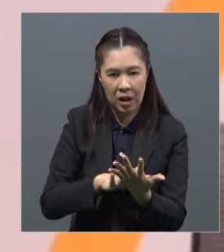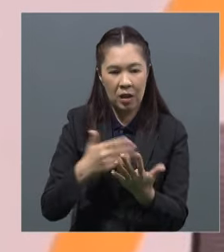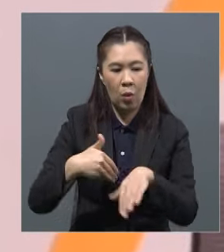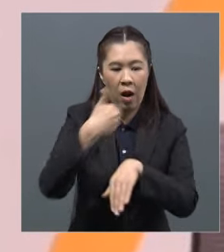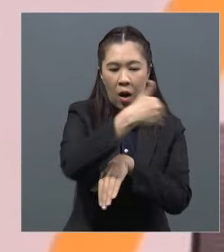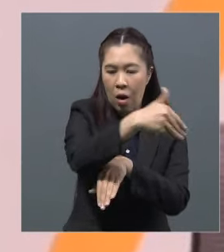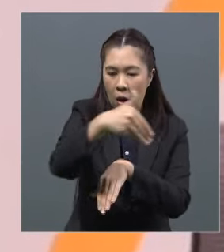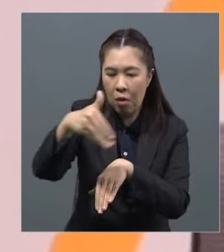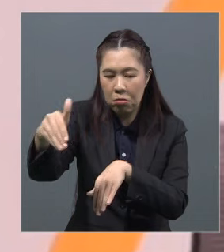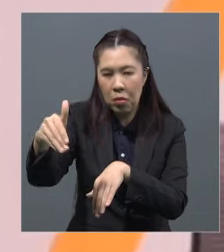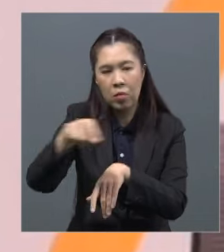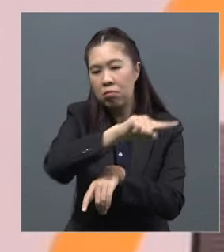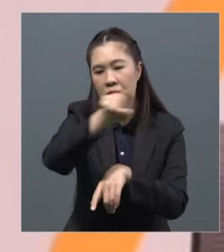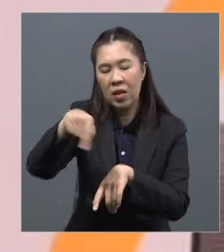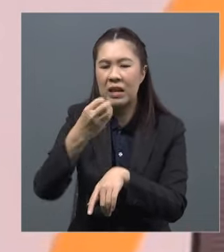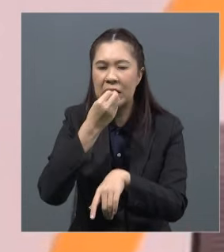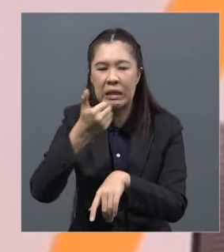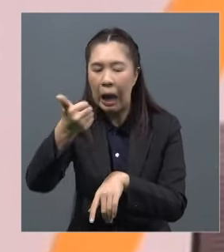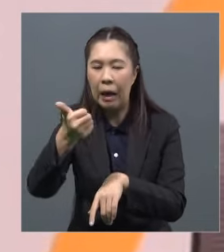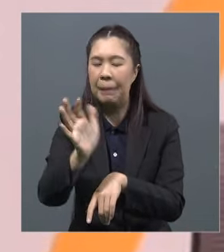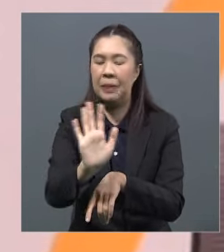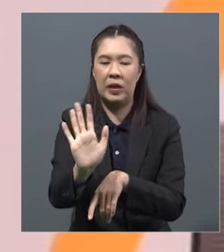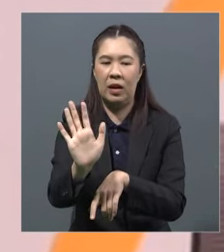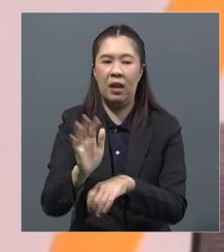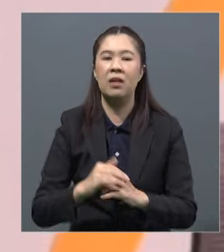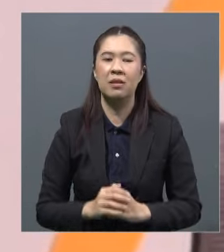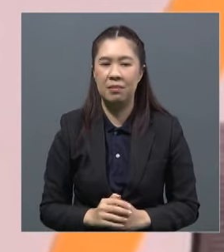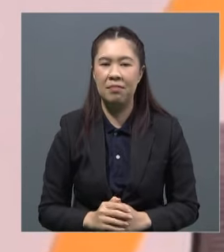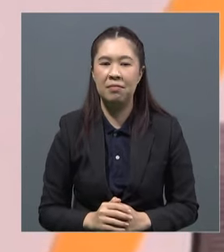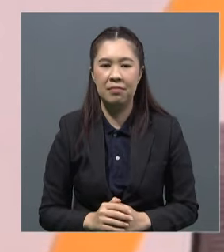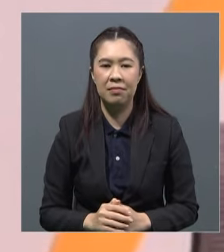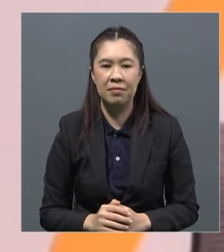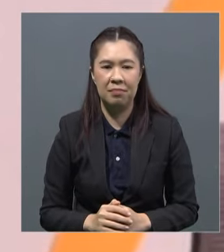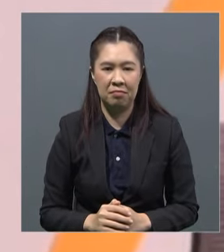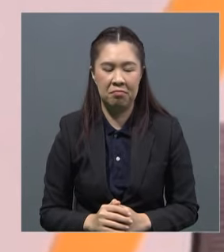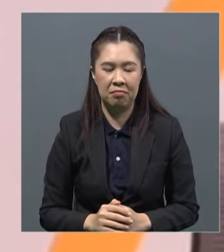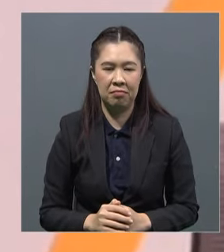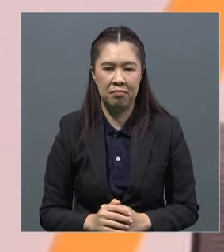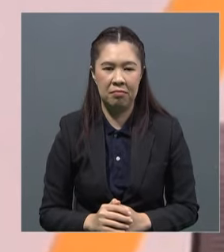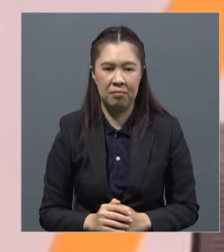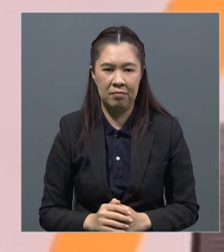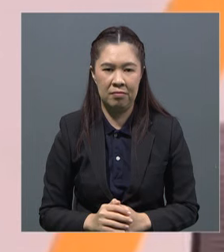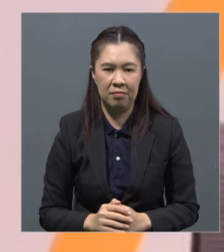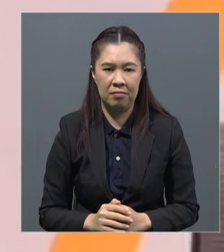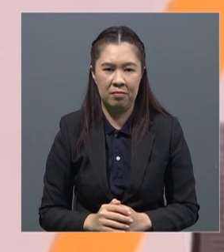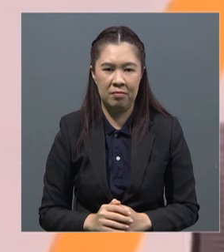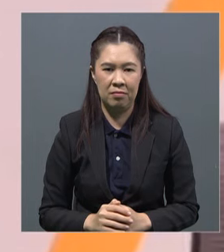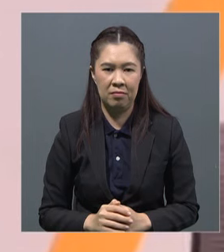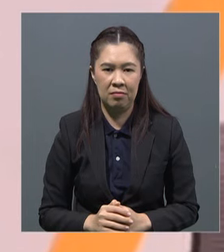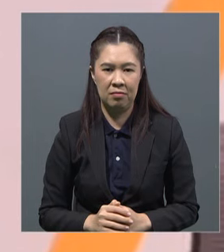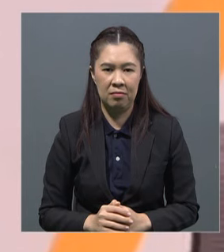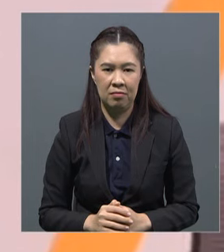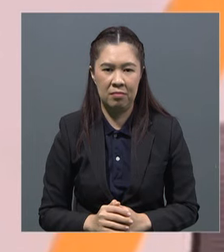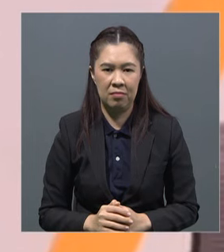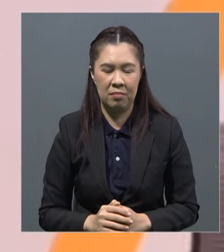ในต่างประเทศกินได้อะไรเงี้ยดิฉันคิดว่ามันก็ไม่สอดคล้องกับเรียกว่าปฏิญญ